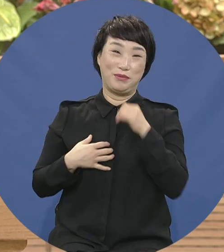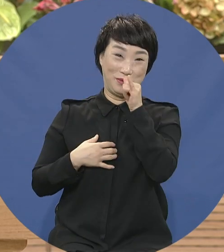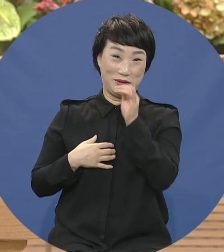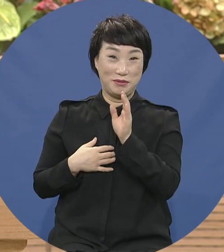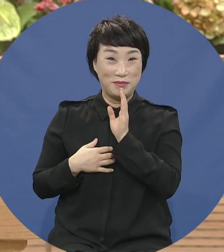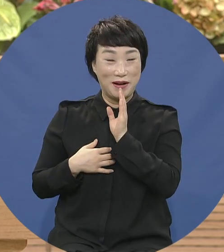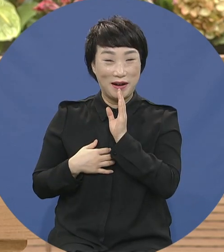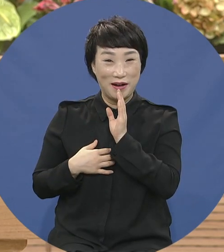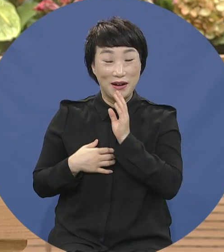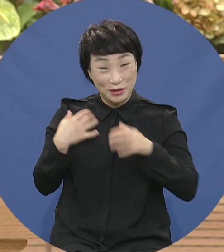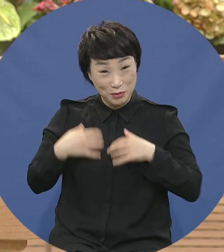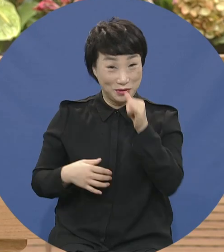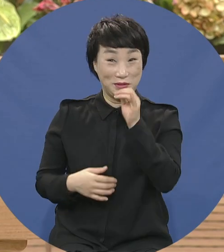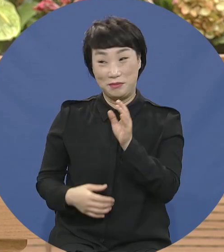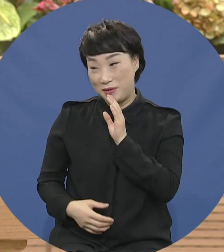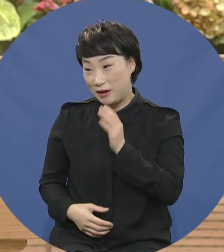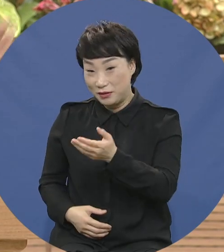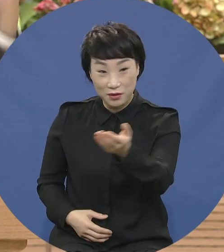기쁘지요.